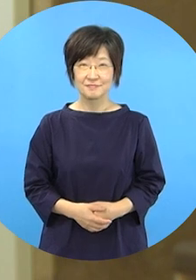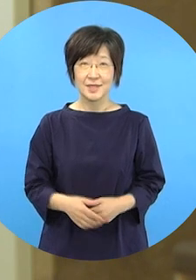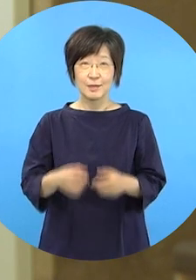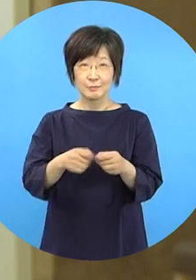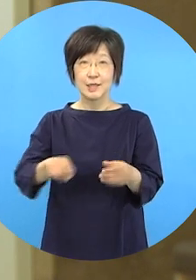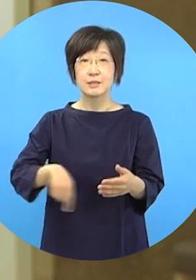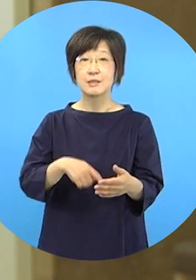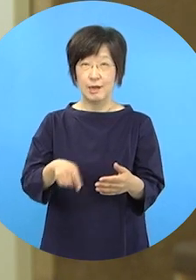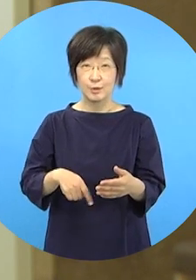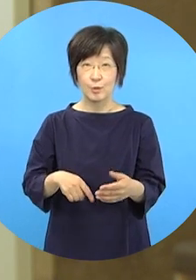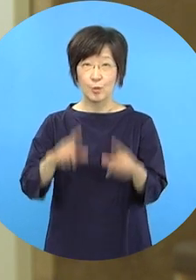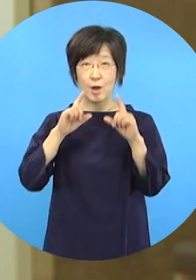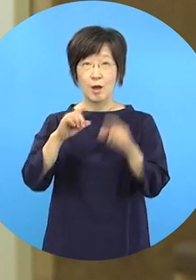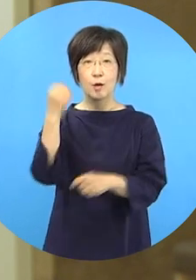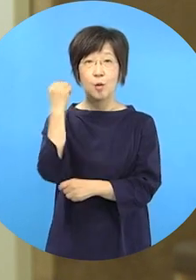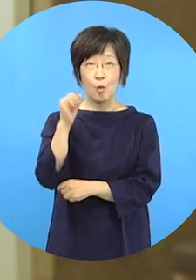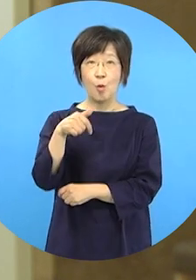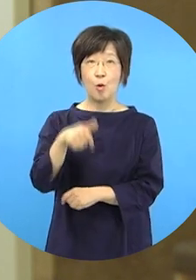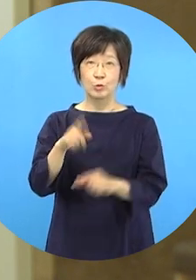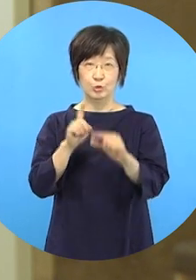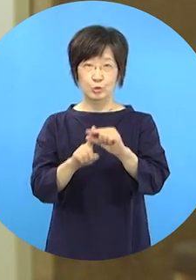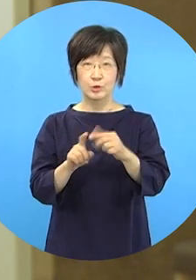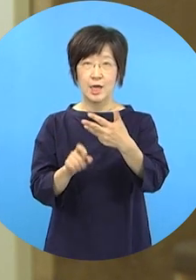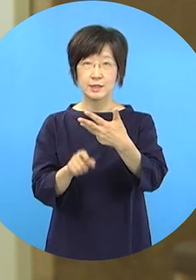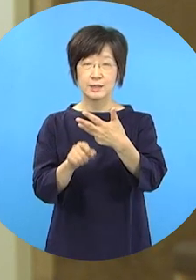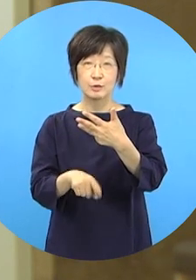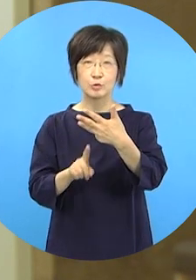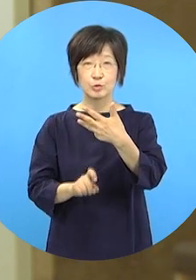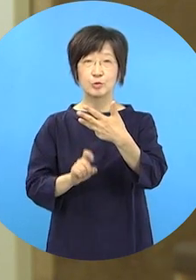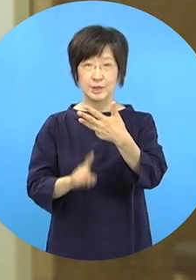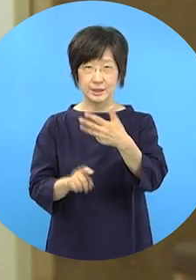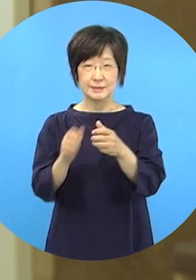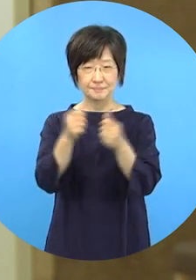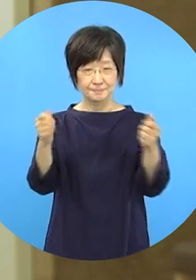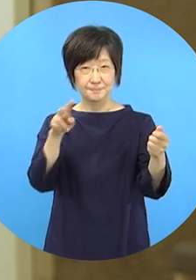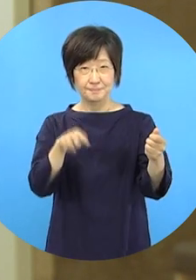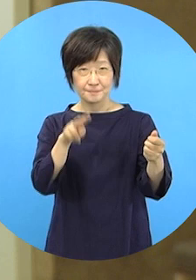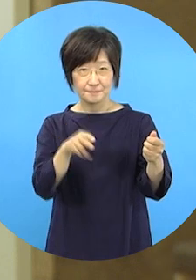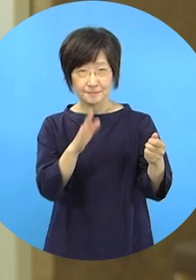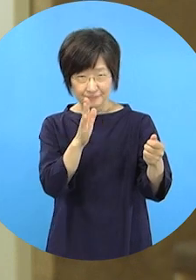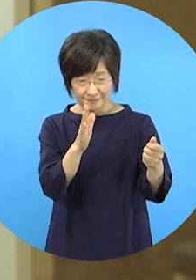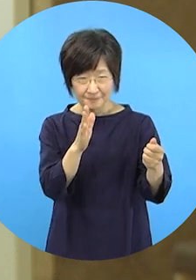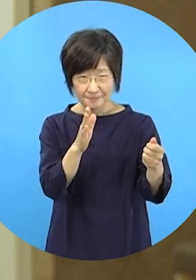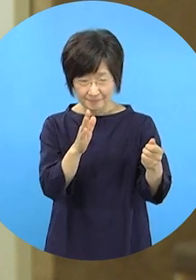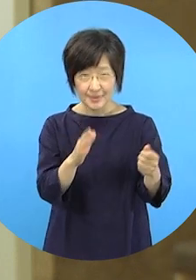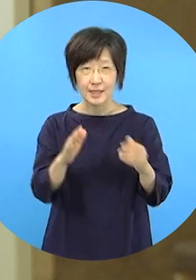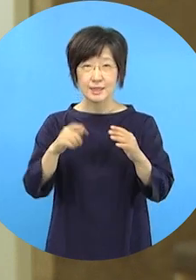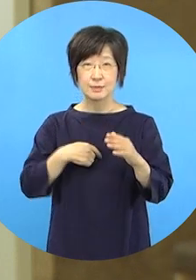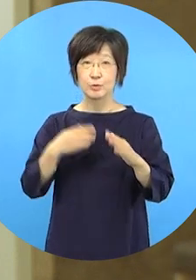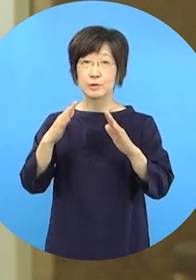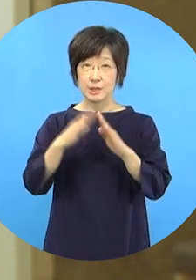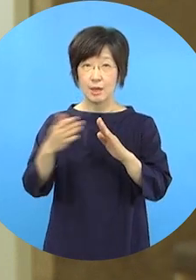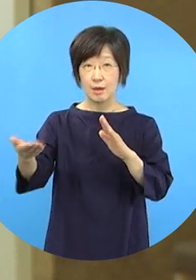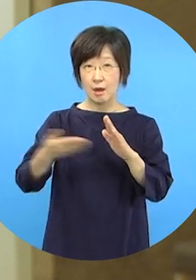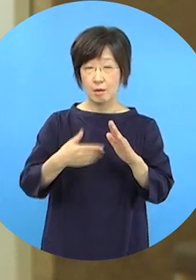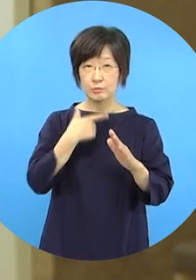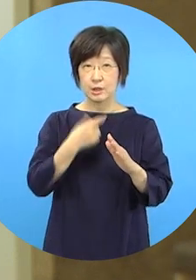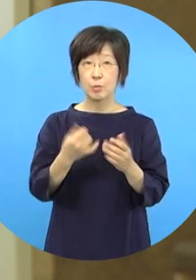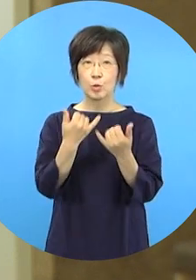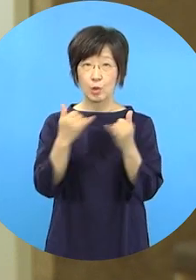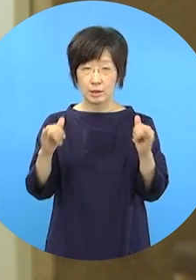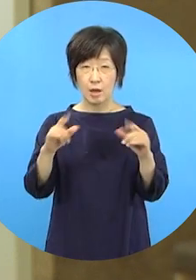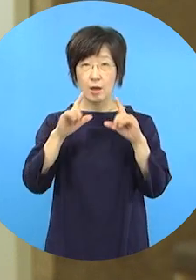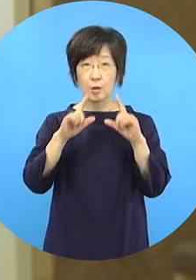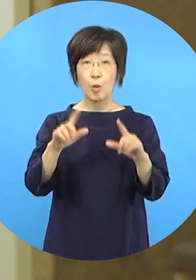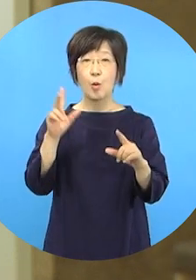詳しくは広報府中8月11日号をご覧ください。広報府中の配布をご希望の方は広報